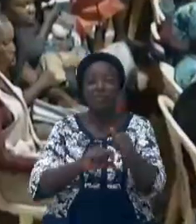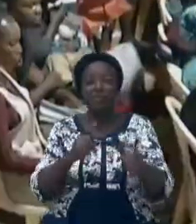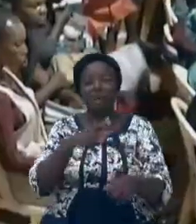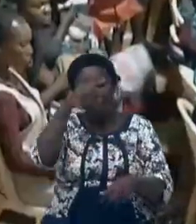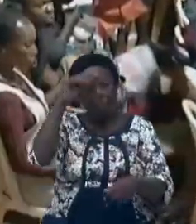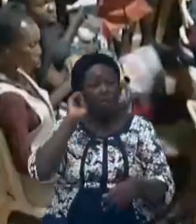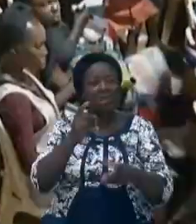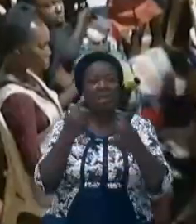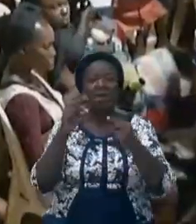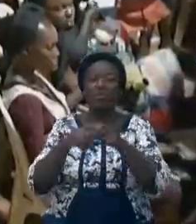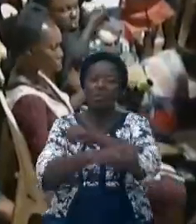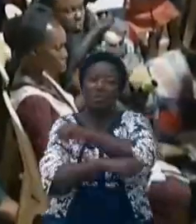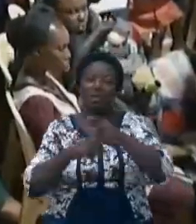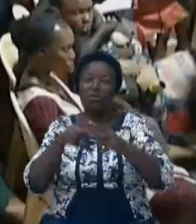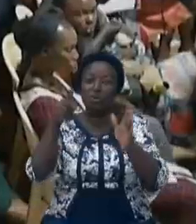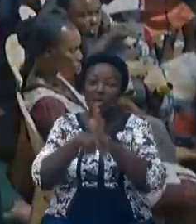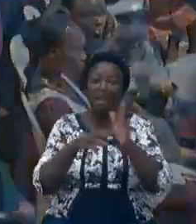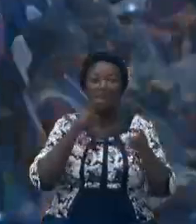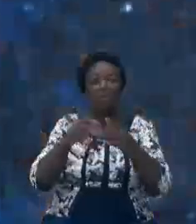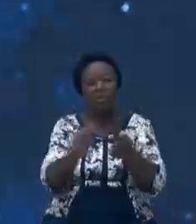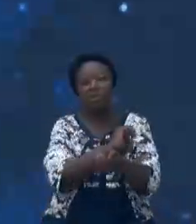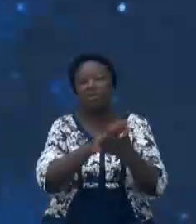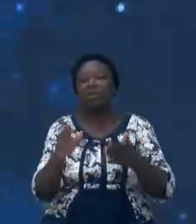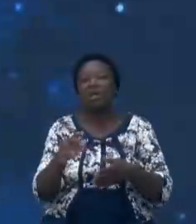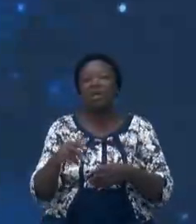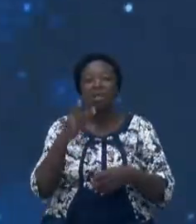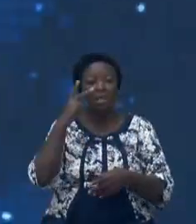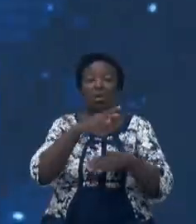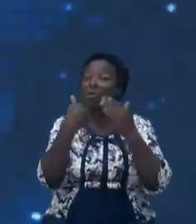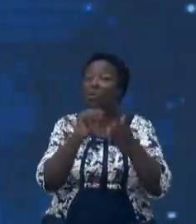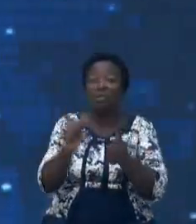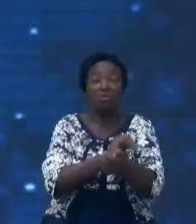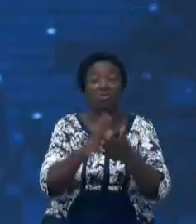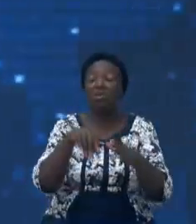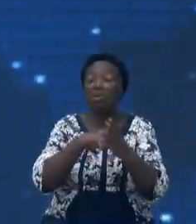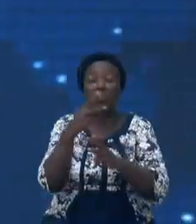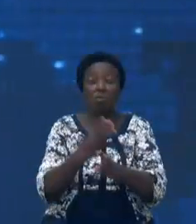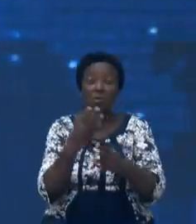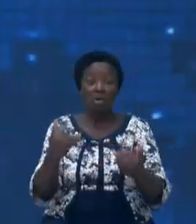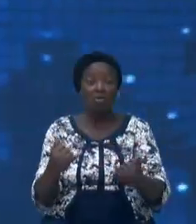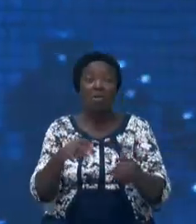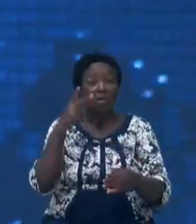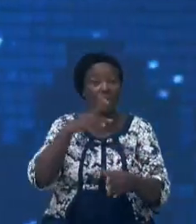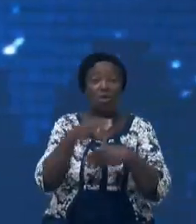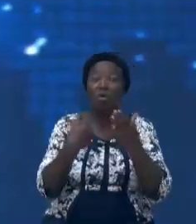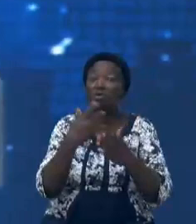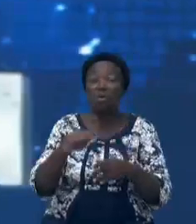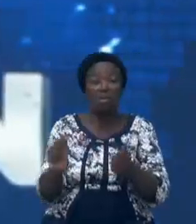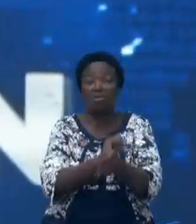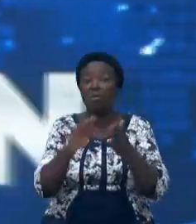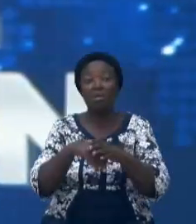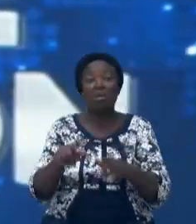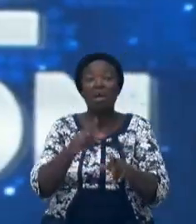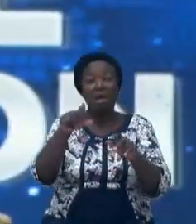pas tout parce que le voleur est venu pour dérober égorgé et détruire voyez toutes les